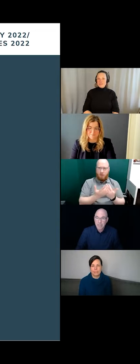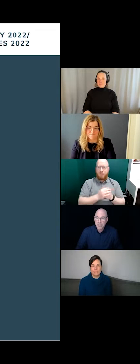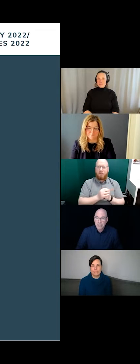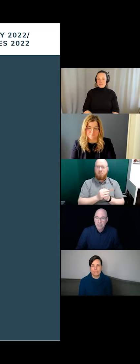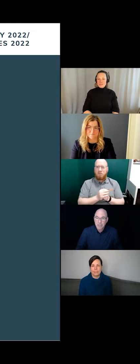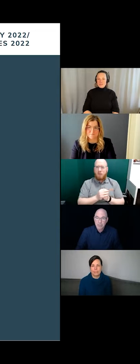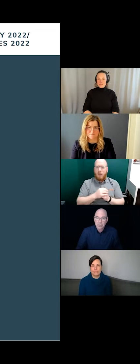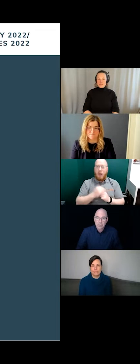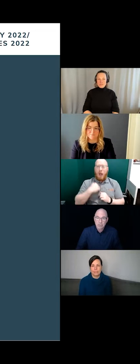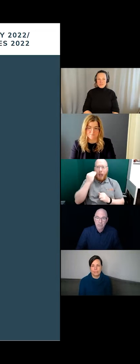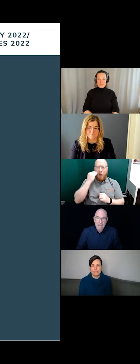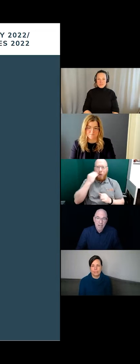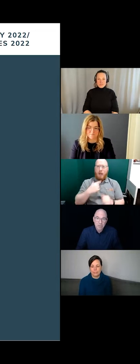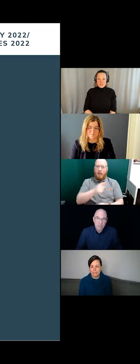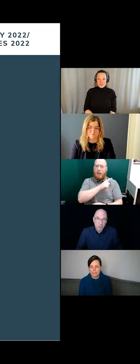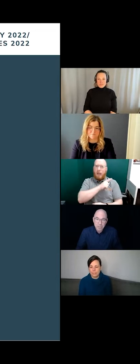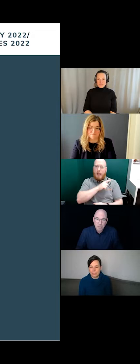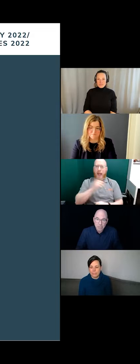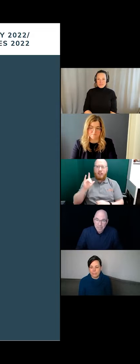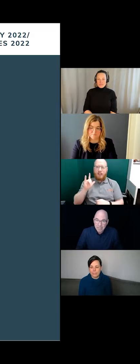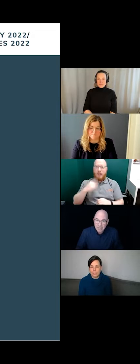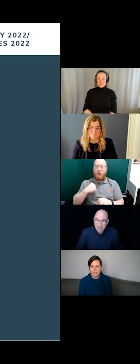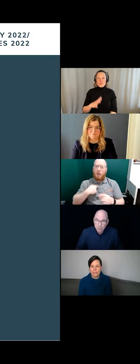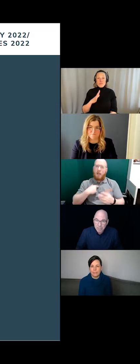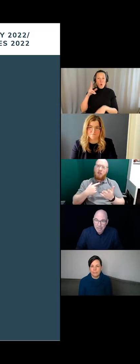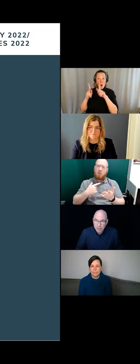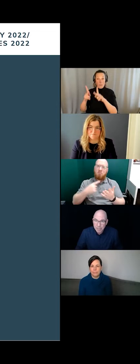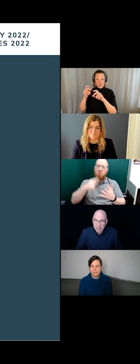mais plusieurs individus peuvent faire des signes, lire.